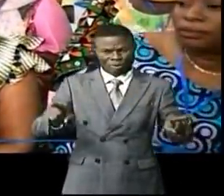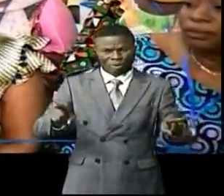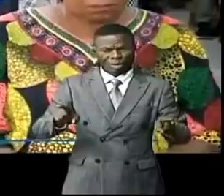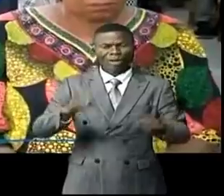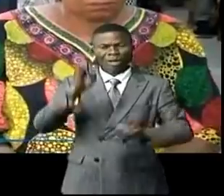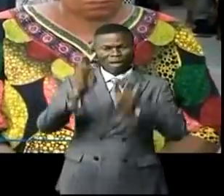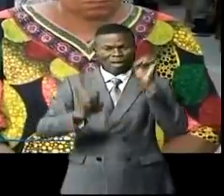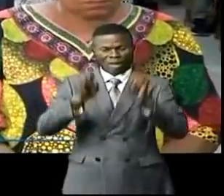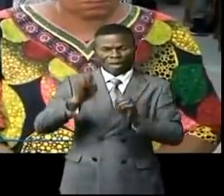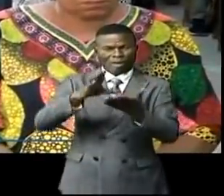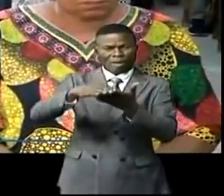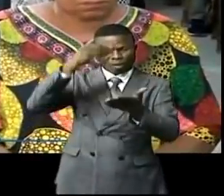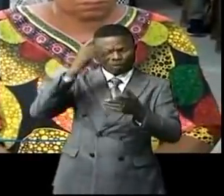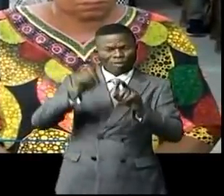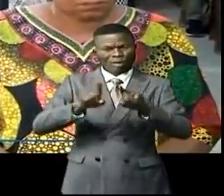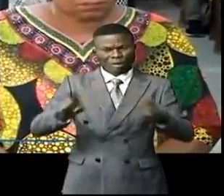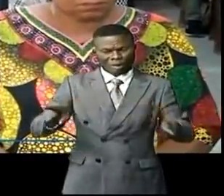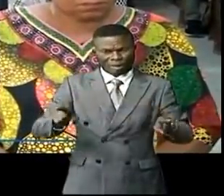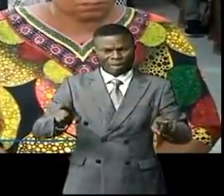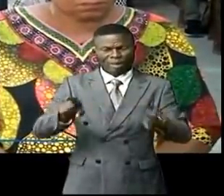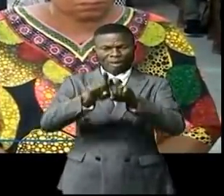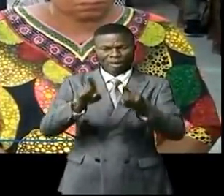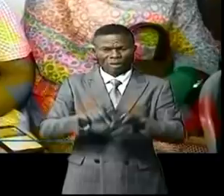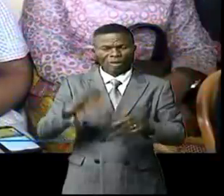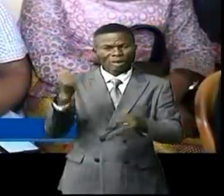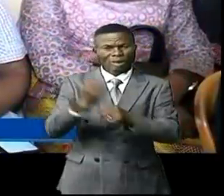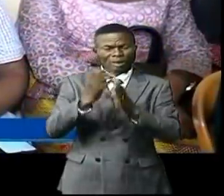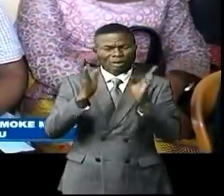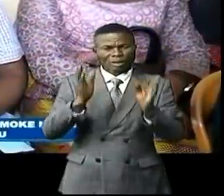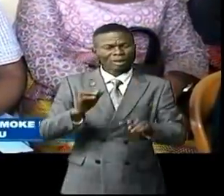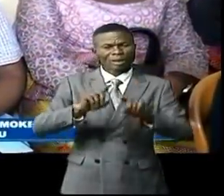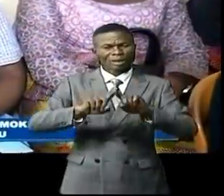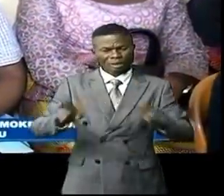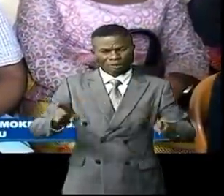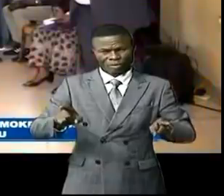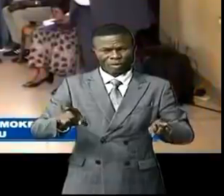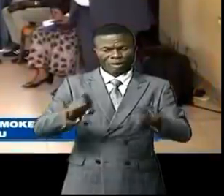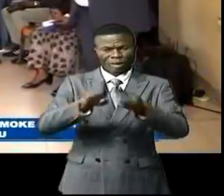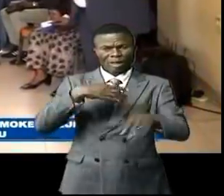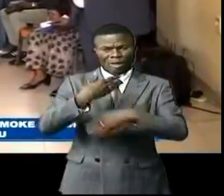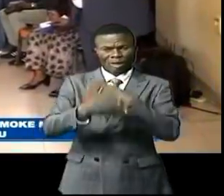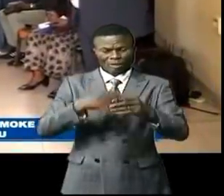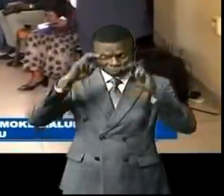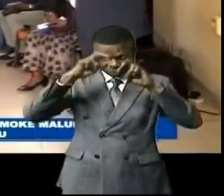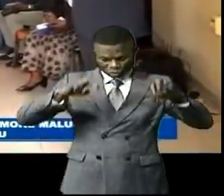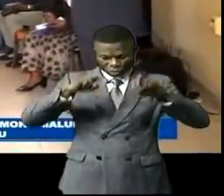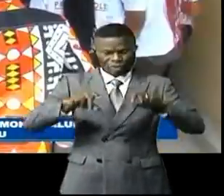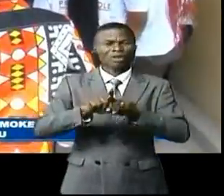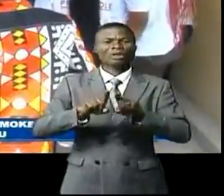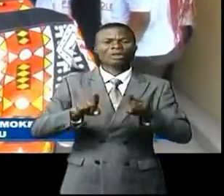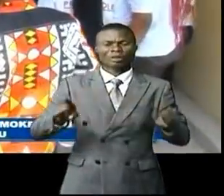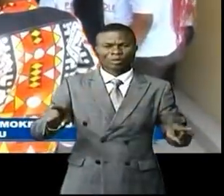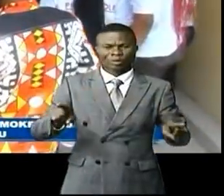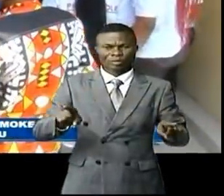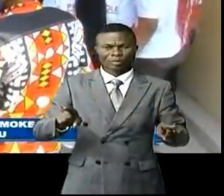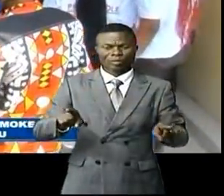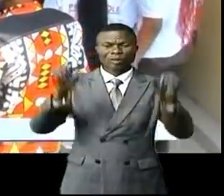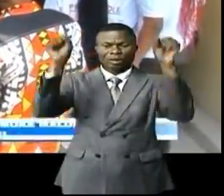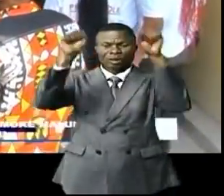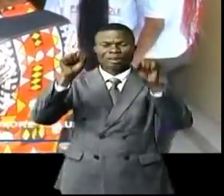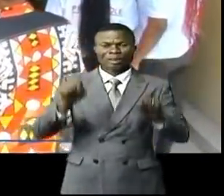évaluer l'apprentissage autrement, professionnaliser autrement et faire la recherche autrement est un